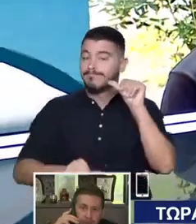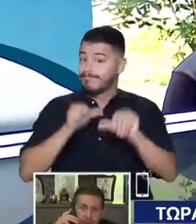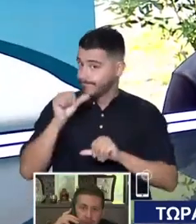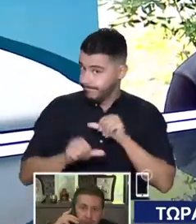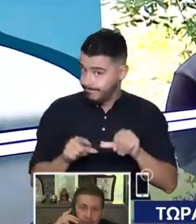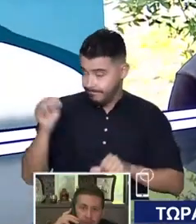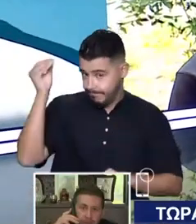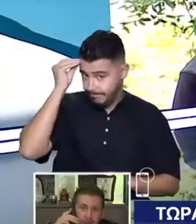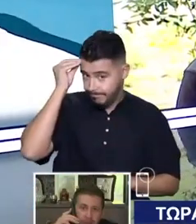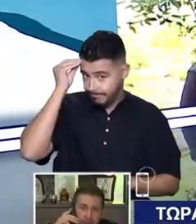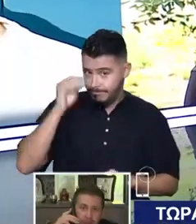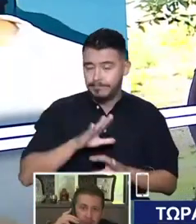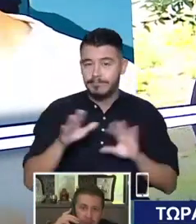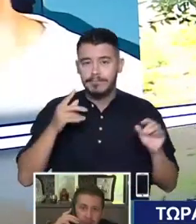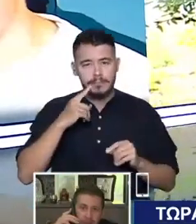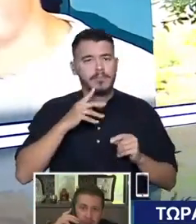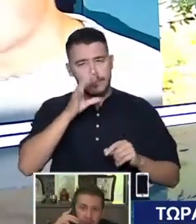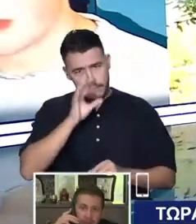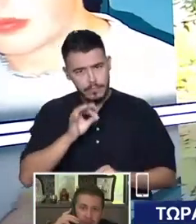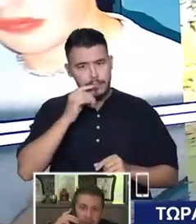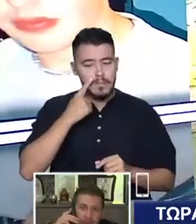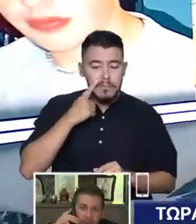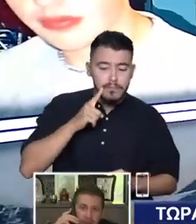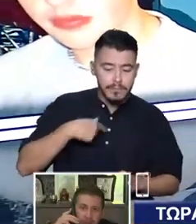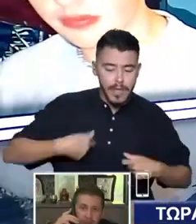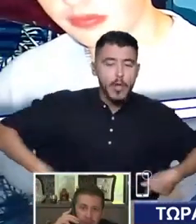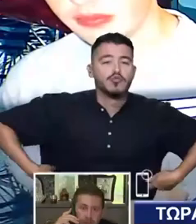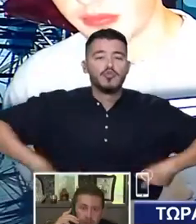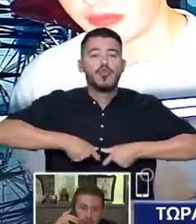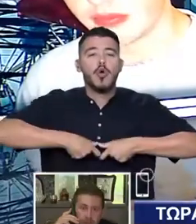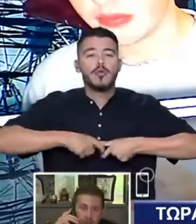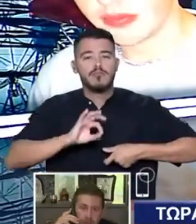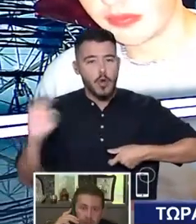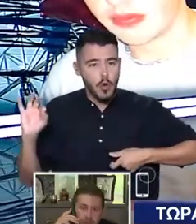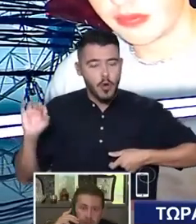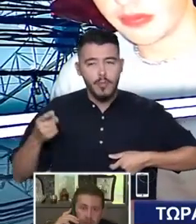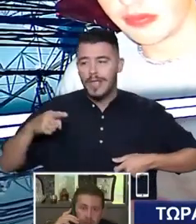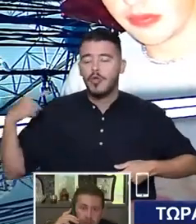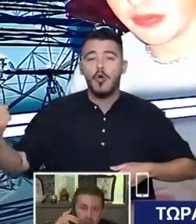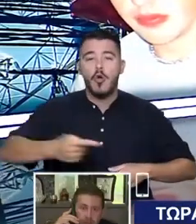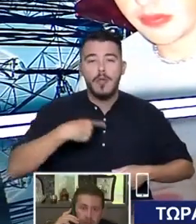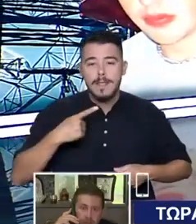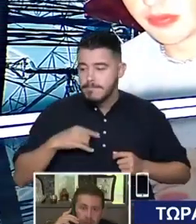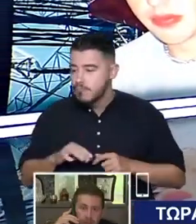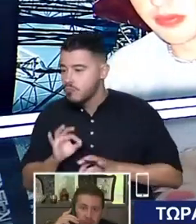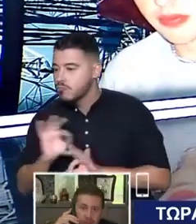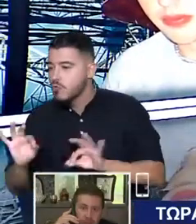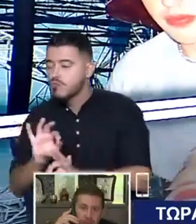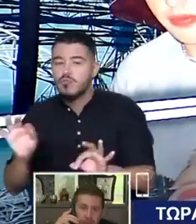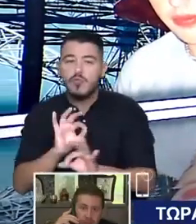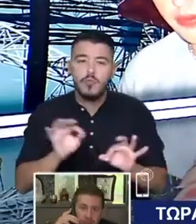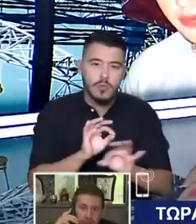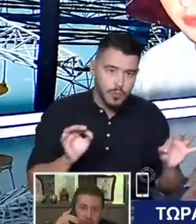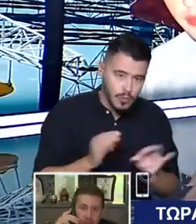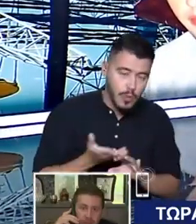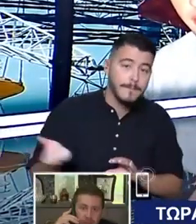που όντως έλεγξε τις ζώνες τους και πήγε να κινηθεί προς το σημείο που γίνεται ο χειρισμός αυτού